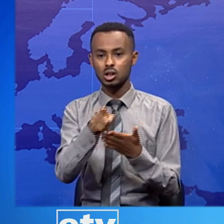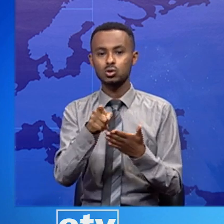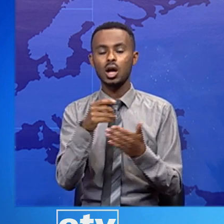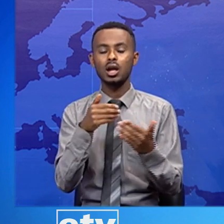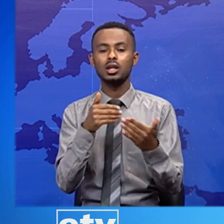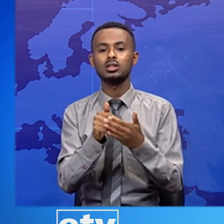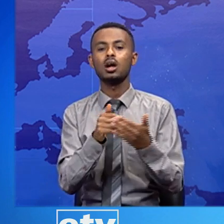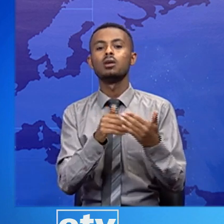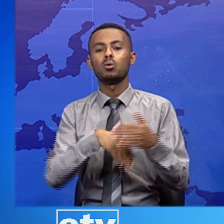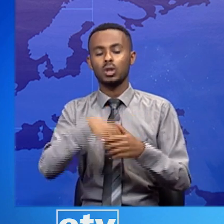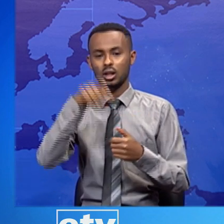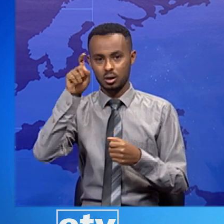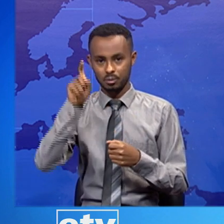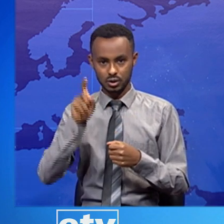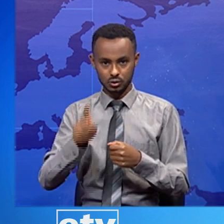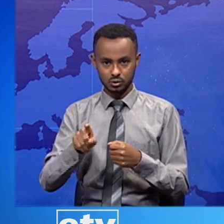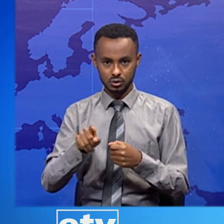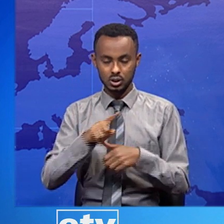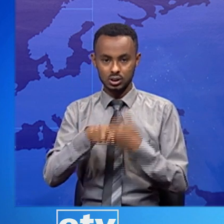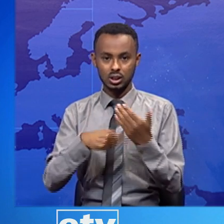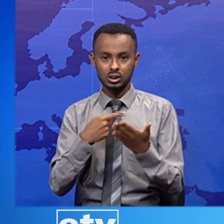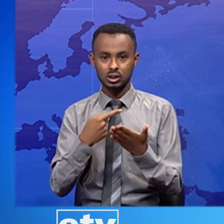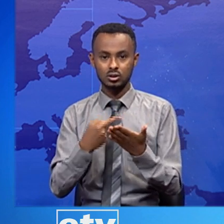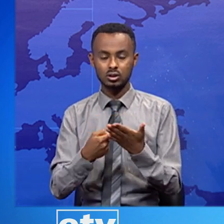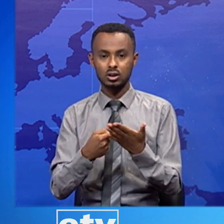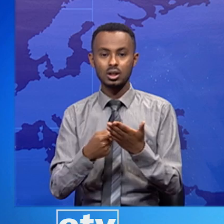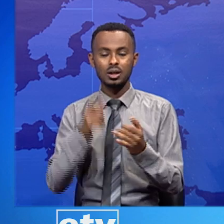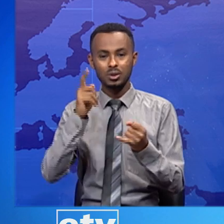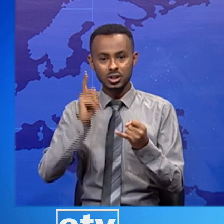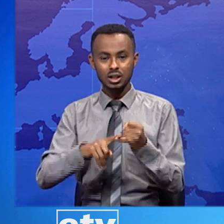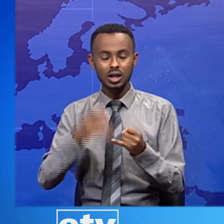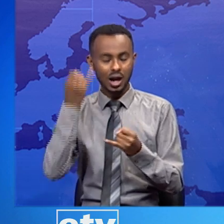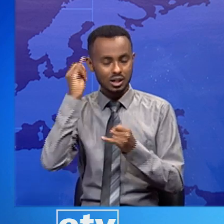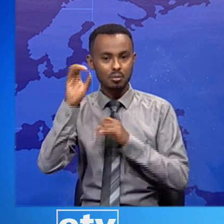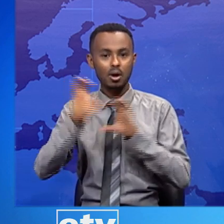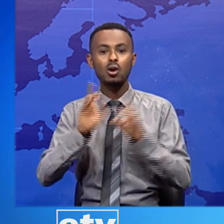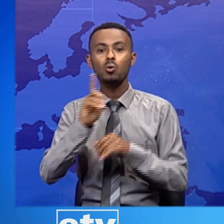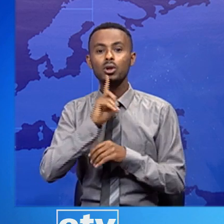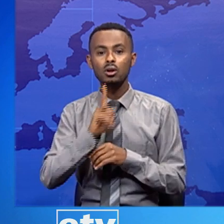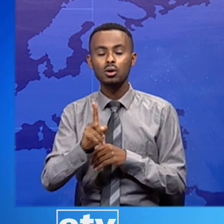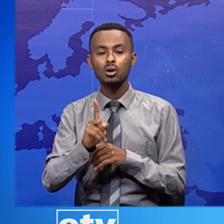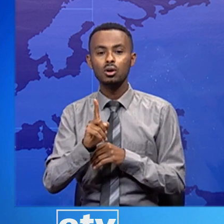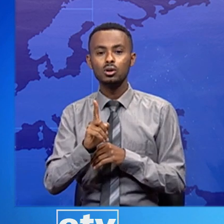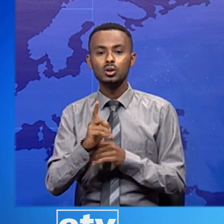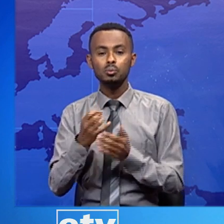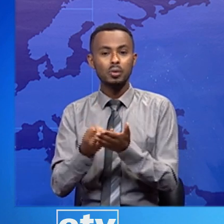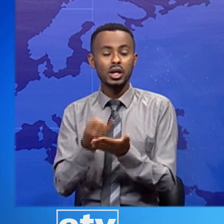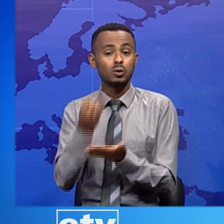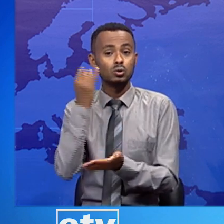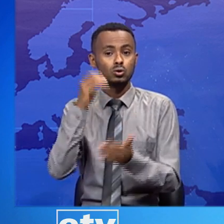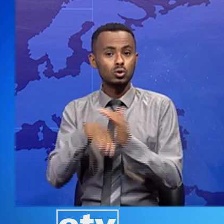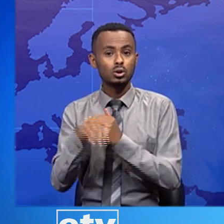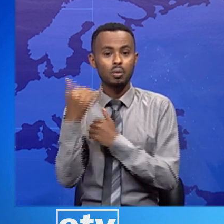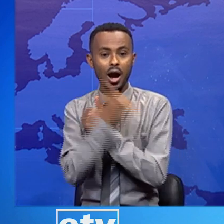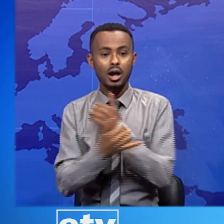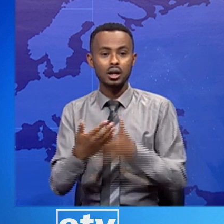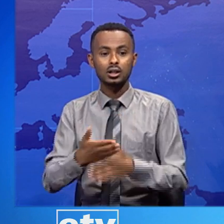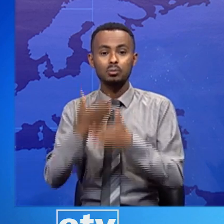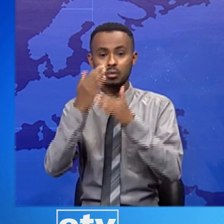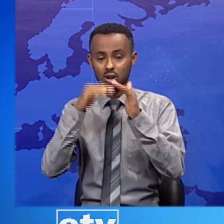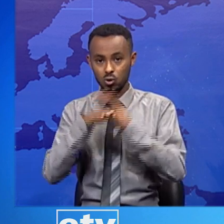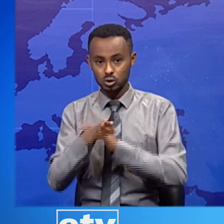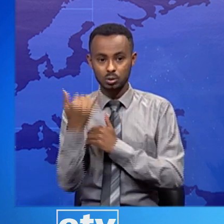እነሱም ያን ድርሻ መወጣት አለባቸው። ስለዚህ እንደ መጨረሻ ሀሳብ ማድረግ ምንድነው በኢንዱስትሪ ውስጥ በሀገር ግንባታ